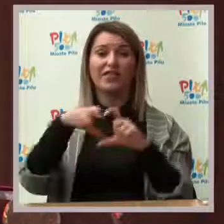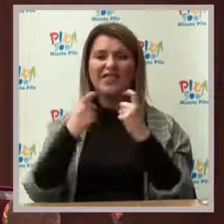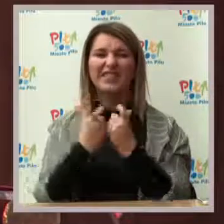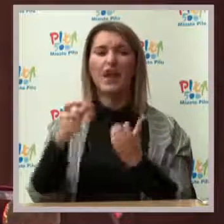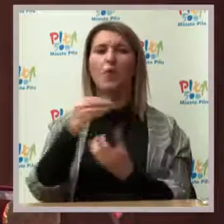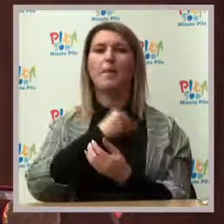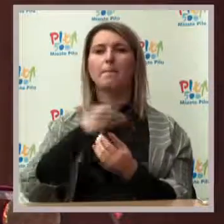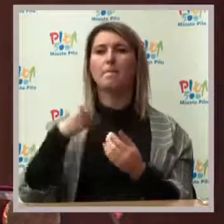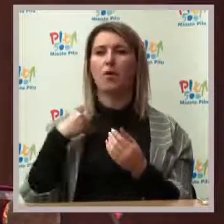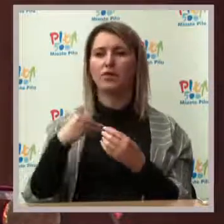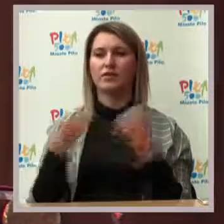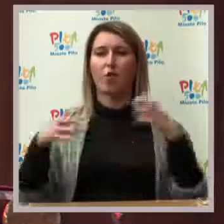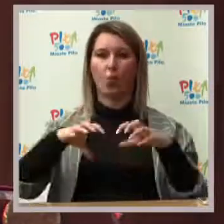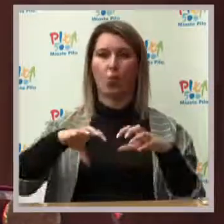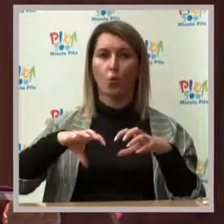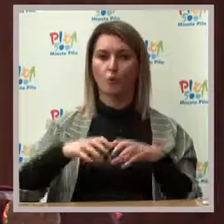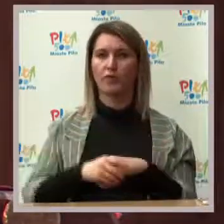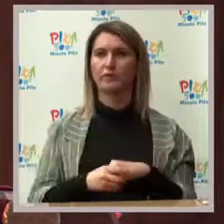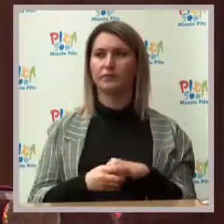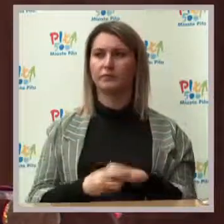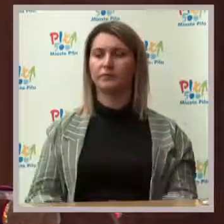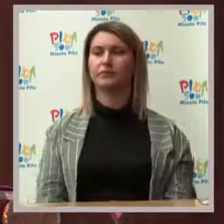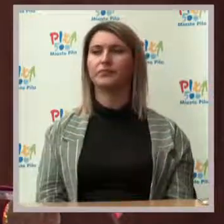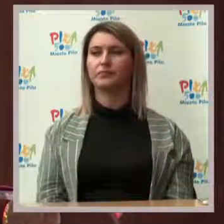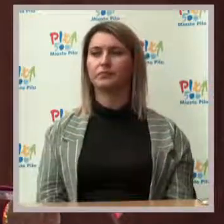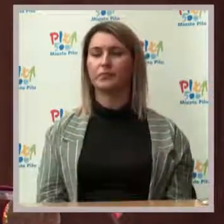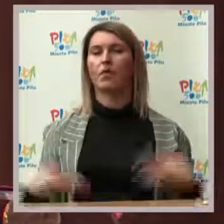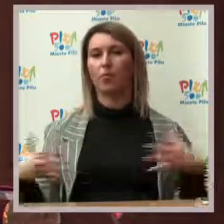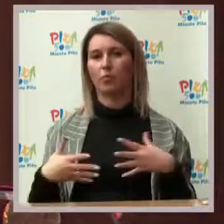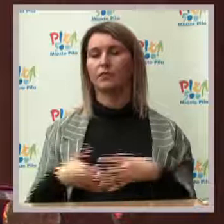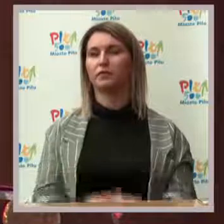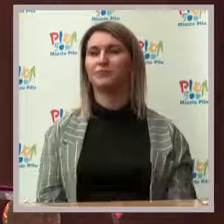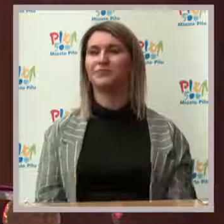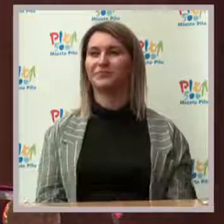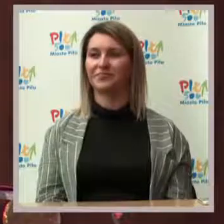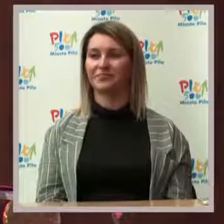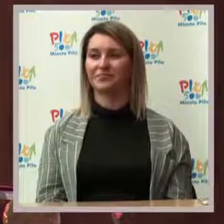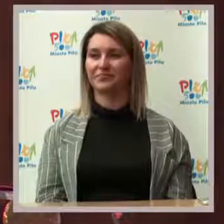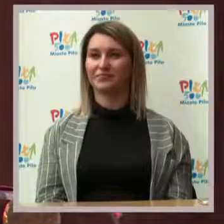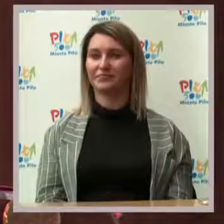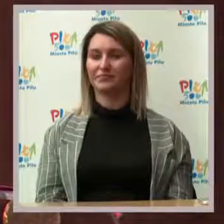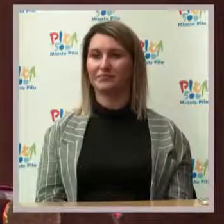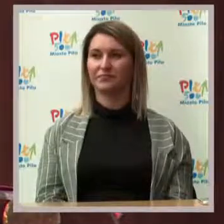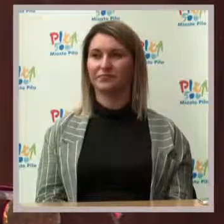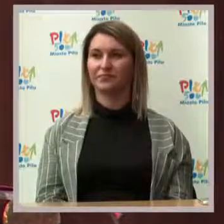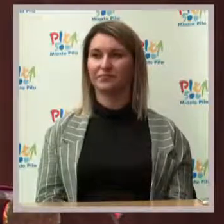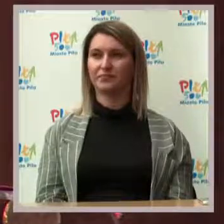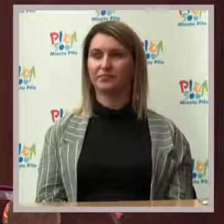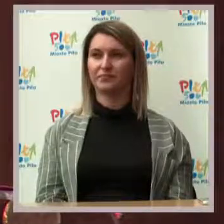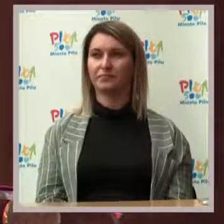jest jedyne istniejące w Polsce i przestrzegane zresztą od ministerstwa, zaczynając do klubów,